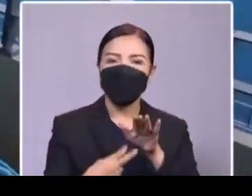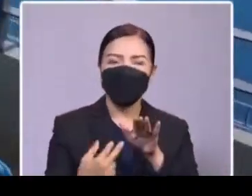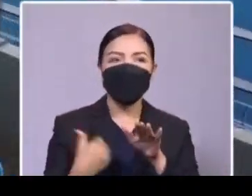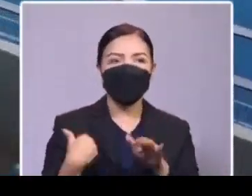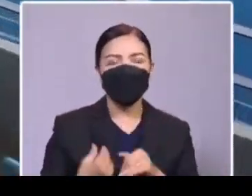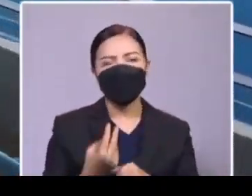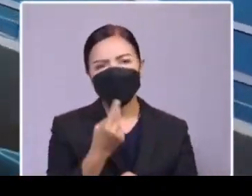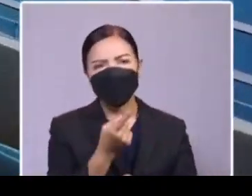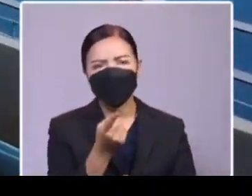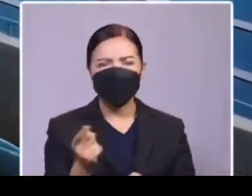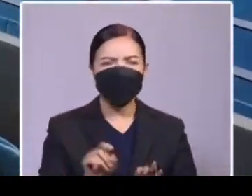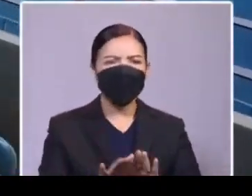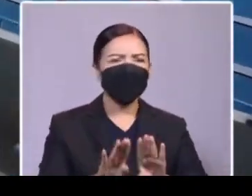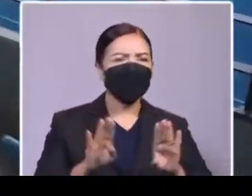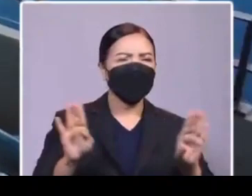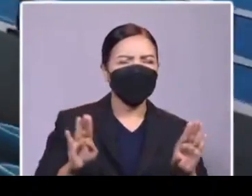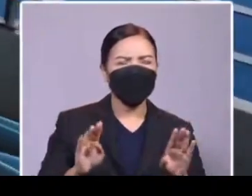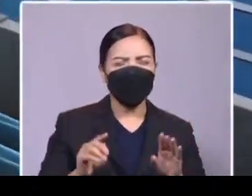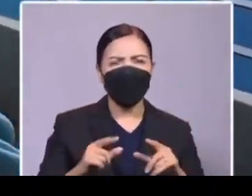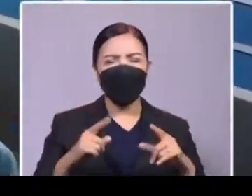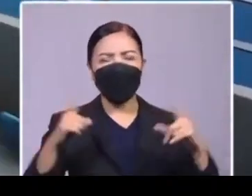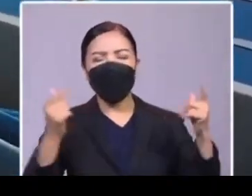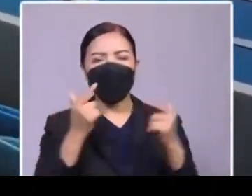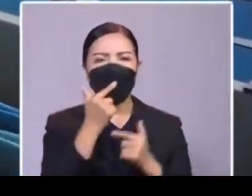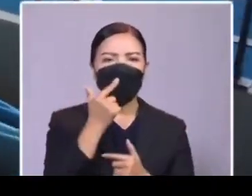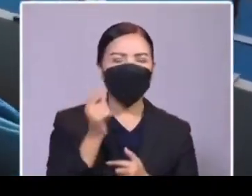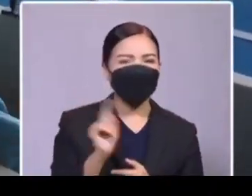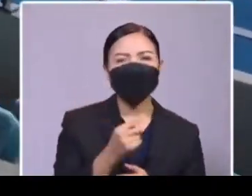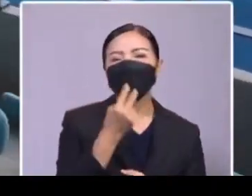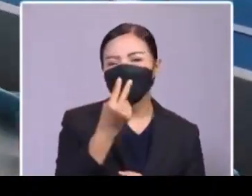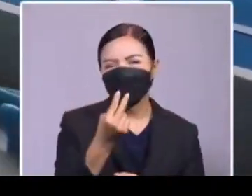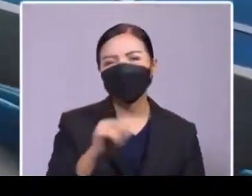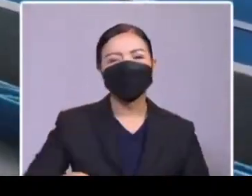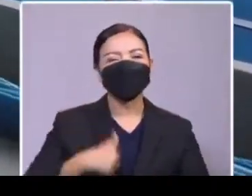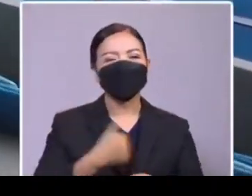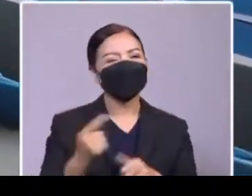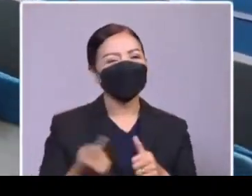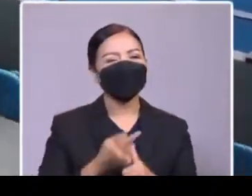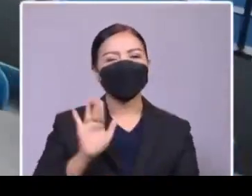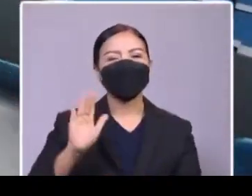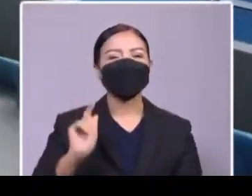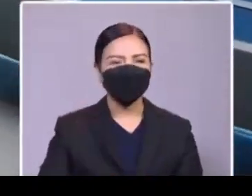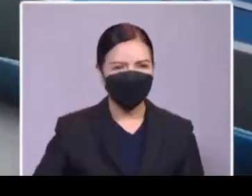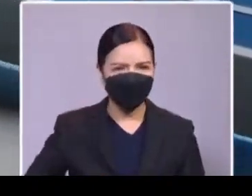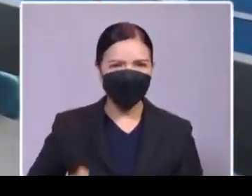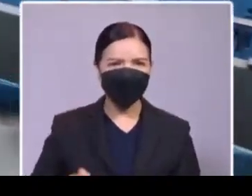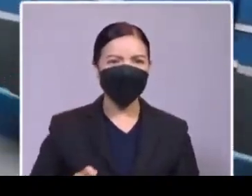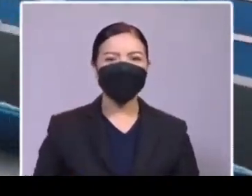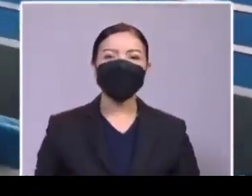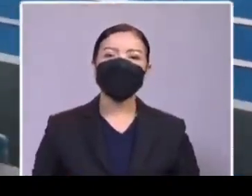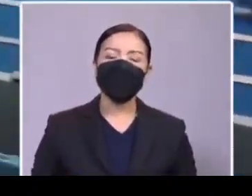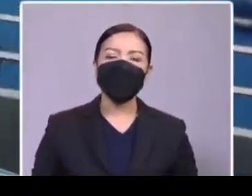เดี๋ยวต้องดูครับว่าพิธีเปิดมันจะอลังการมากน้อยแค่ไหนในการเป็นเจ้าภาพครั้งแรกของกัมพูชาด้วยครับ